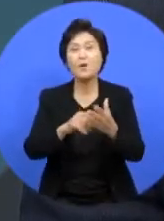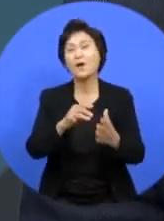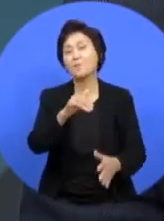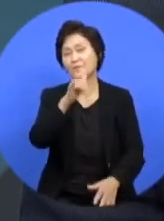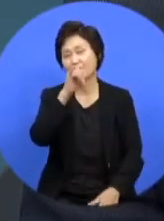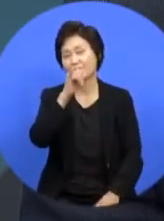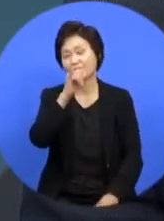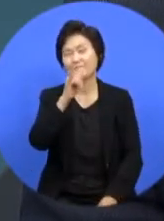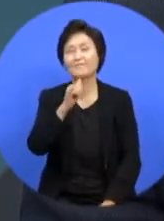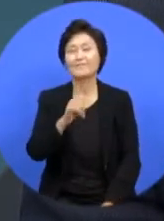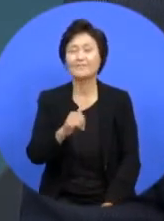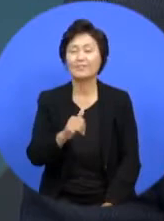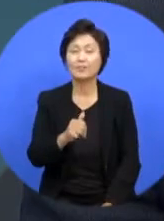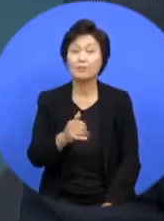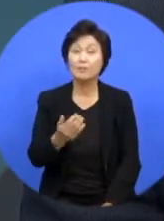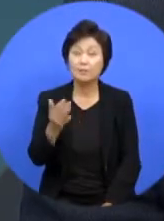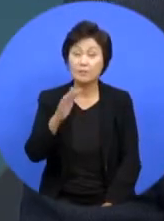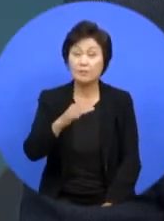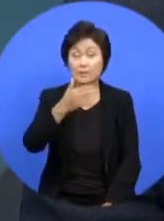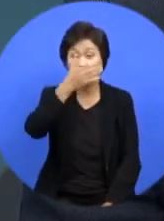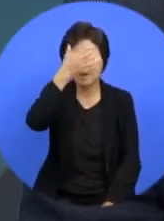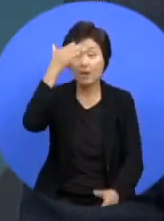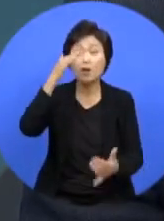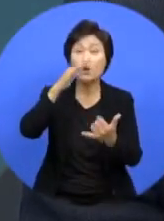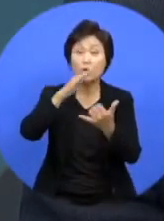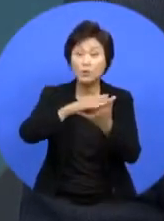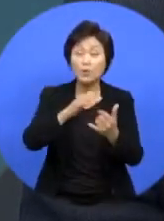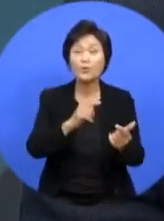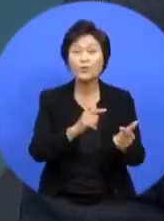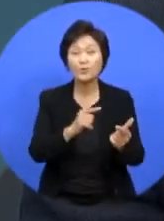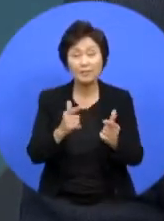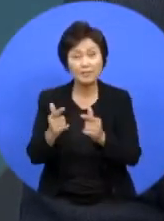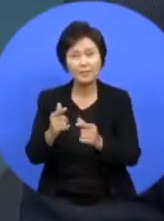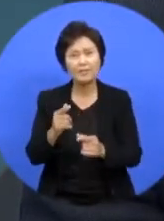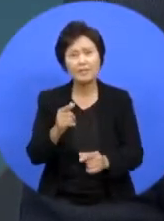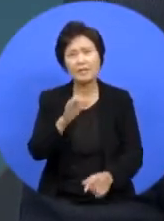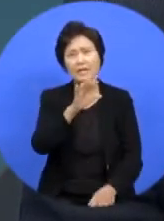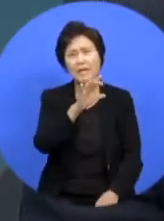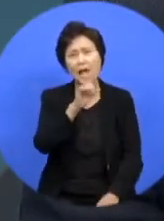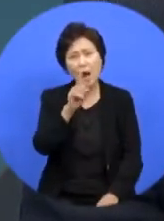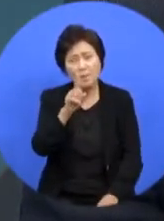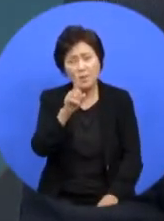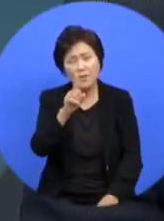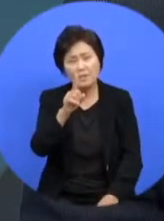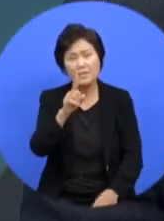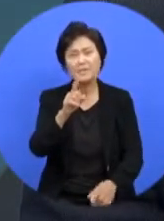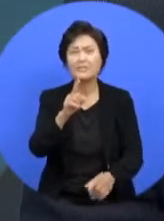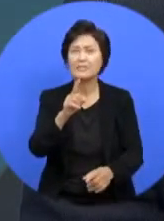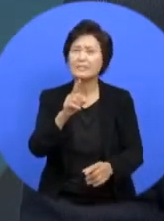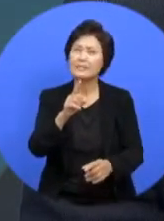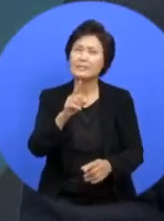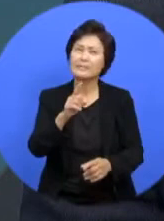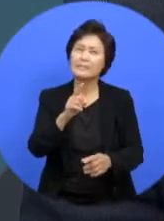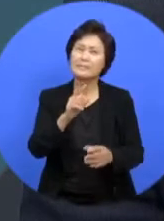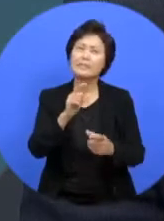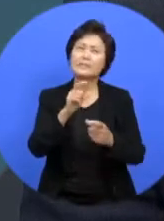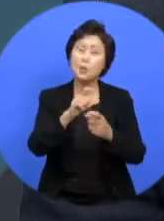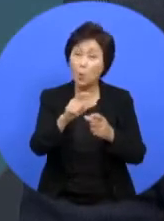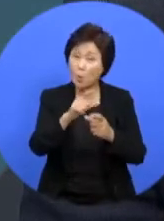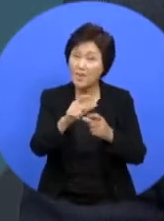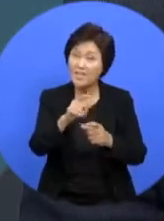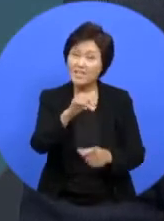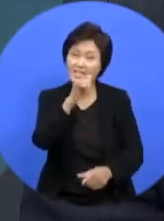그런데 이제 청소년들이 한 번씩 꼭 해볼 만한 그런 고민들 있잖아요. 그런 고민들을